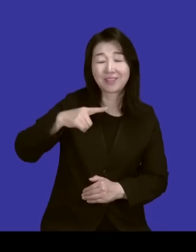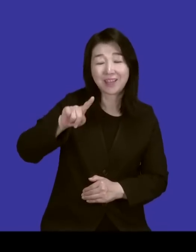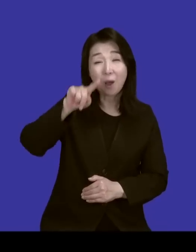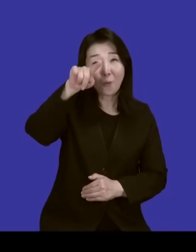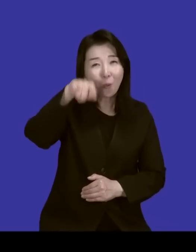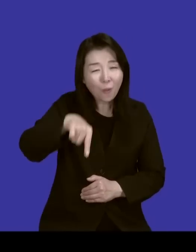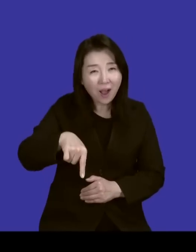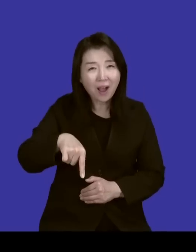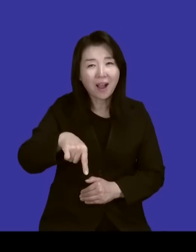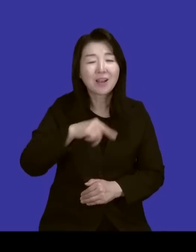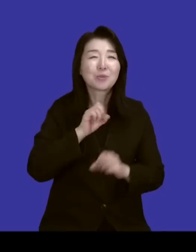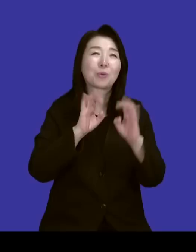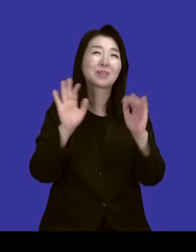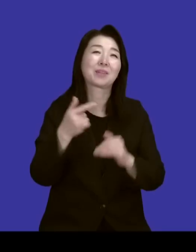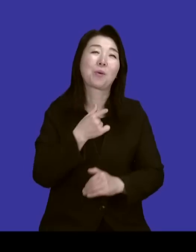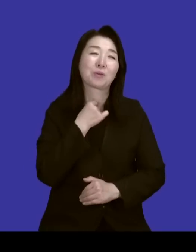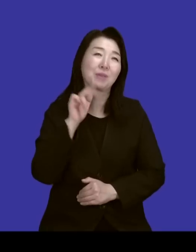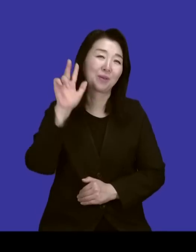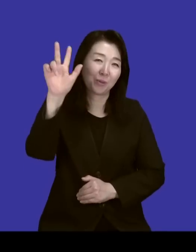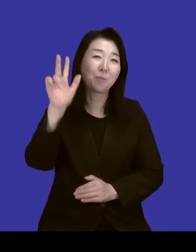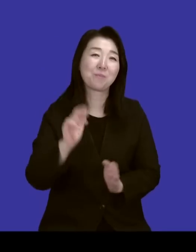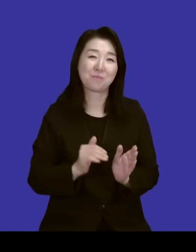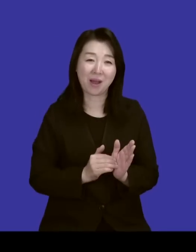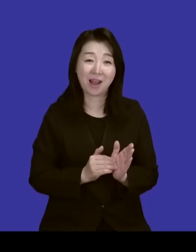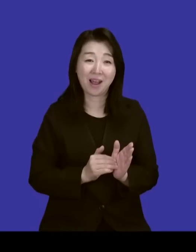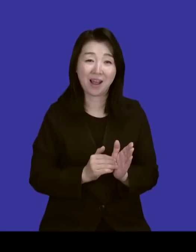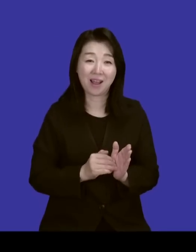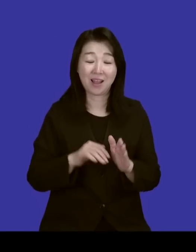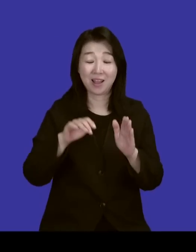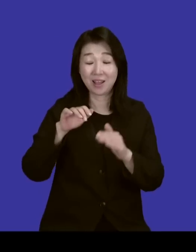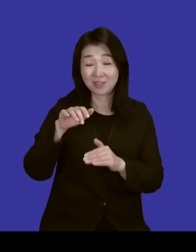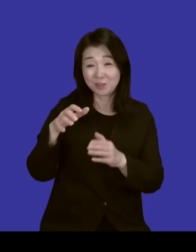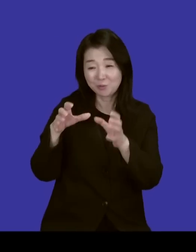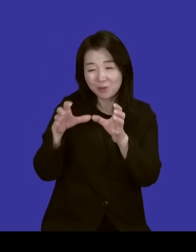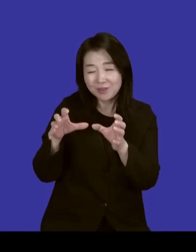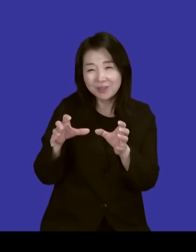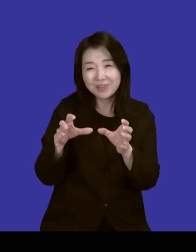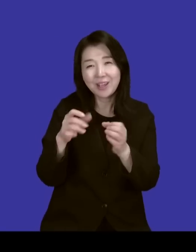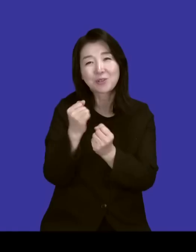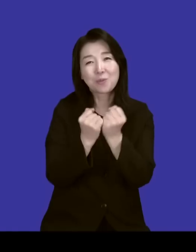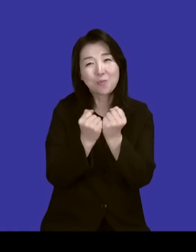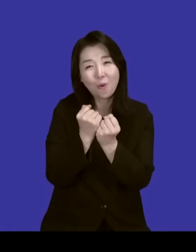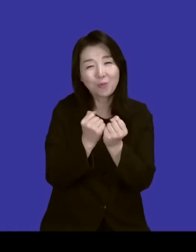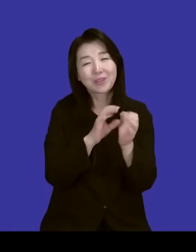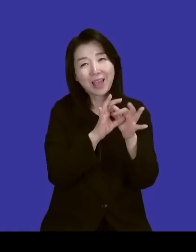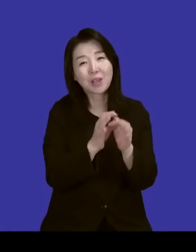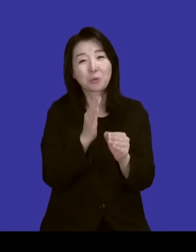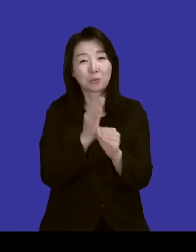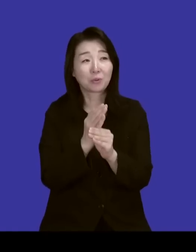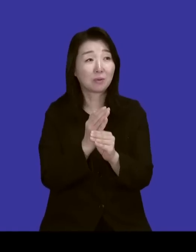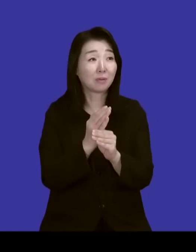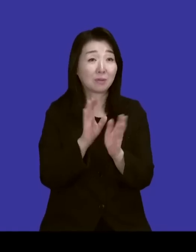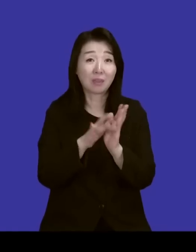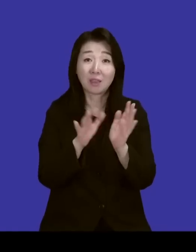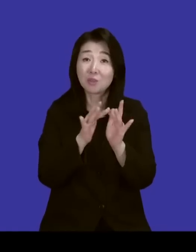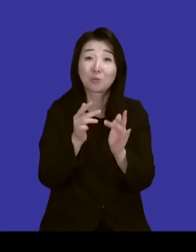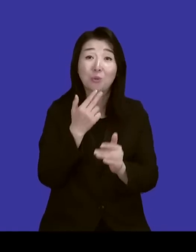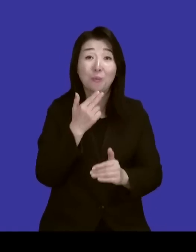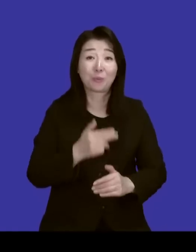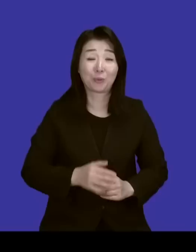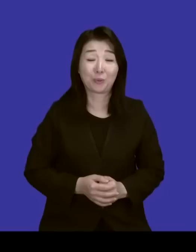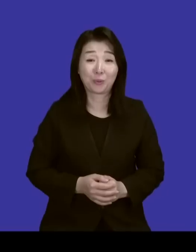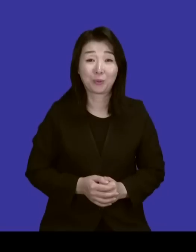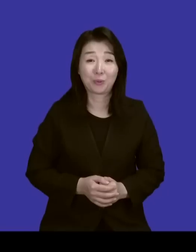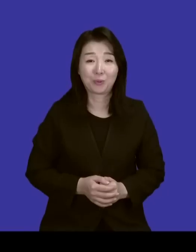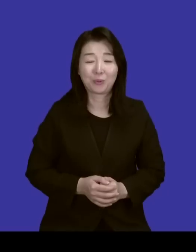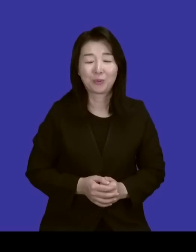했어요. 그래서 코스타가 지금도 계속 그래요. 진행 중입니다. 그때 인터넷도 없던 시절인데 그렇죠. 그렇게